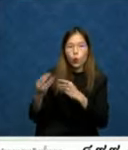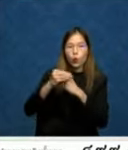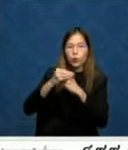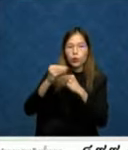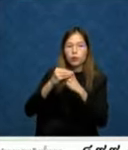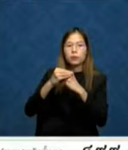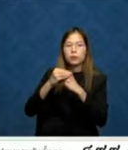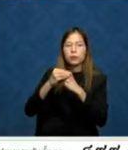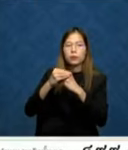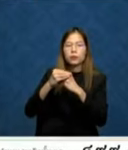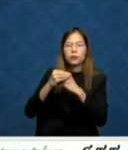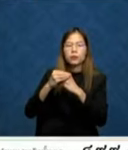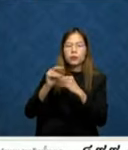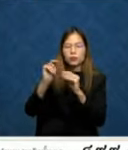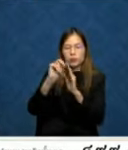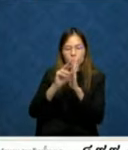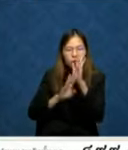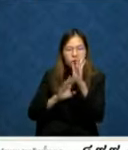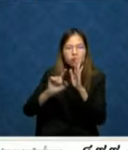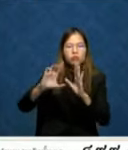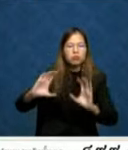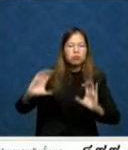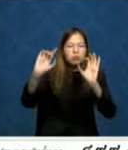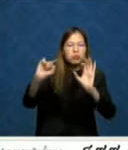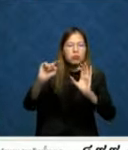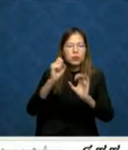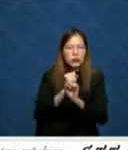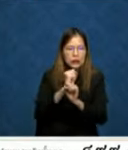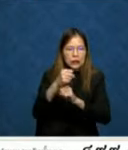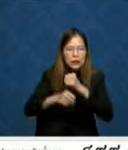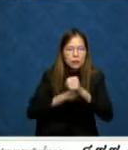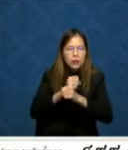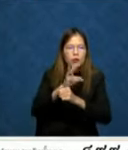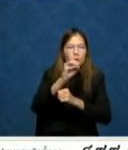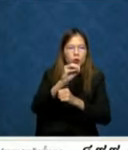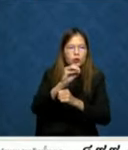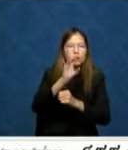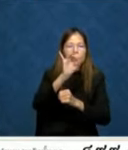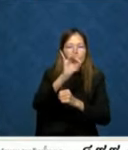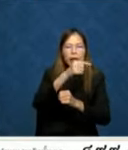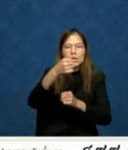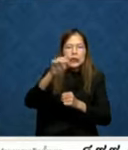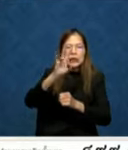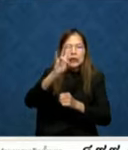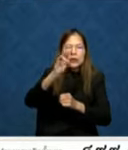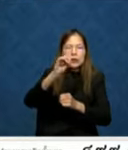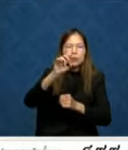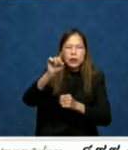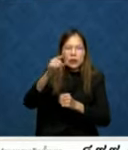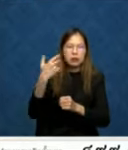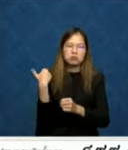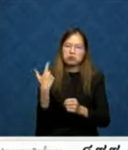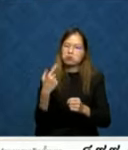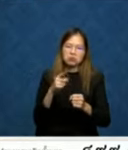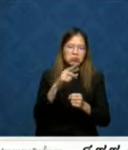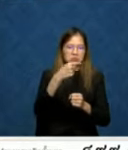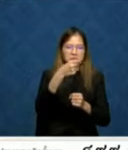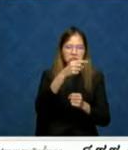แล้วนโยบายของท่านนะครับจะทำให้ปีงบประมาณ 68 ถึง 71 นะครับฉบับล่าสุดเนี่ยก็จะมีสัดส่วน